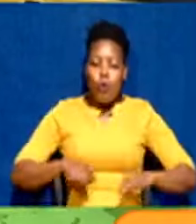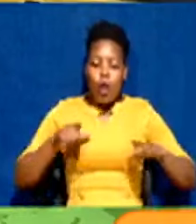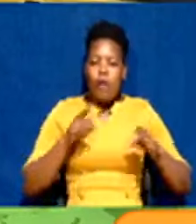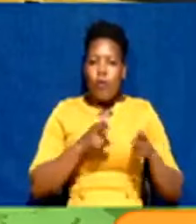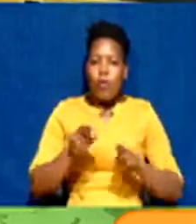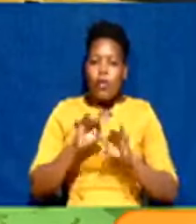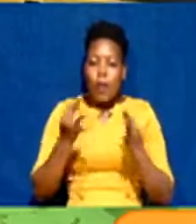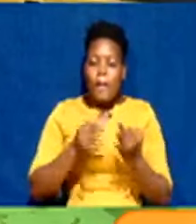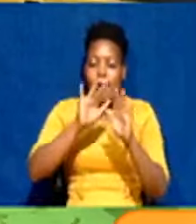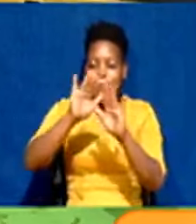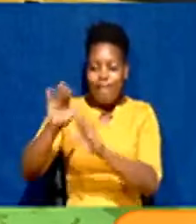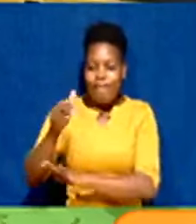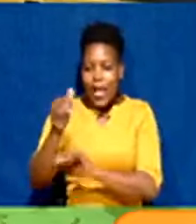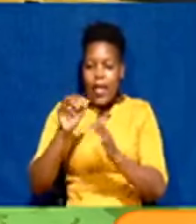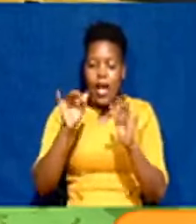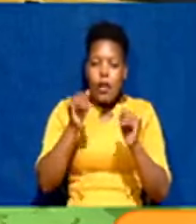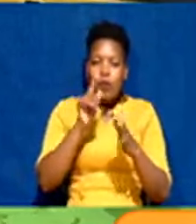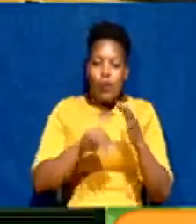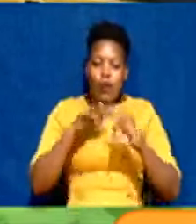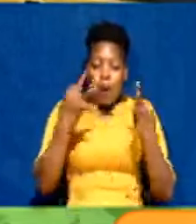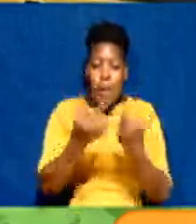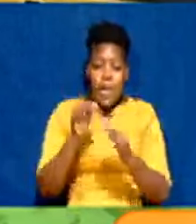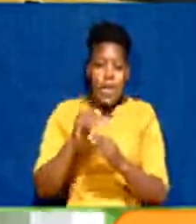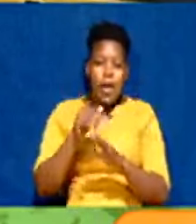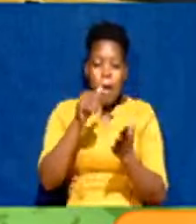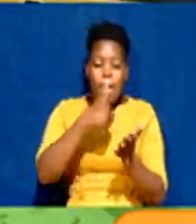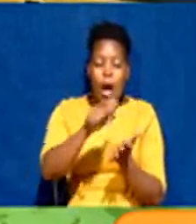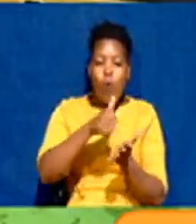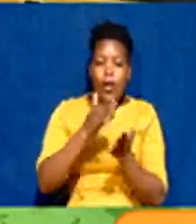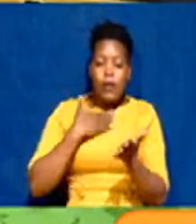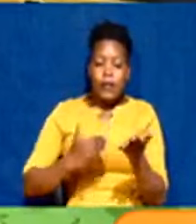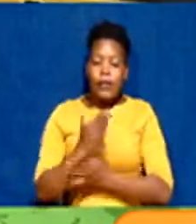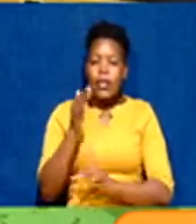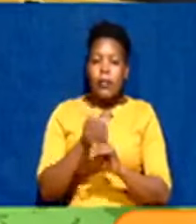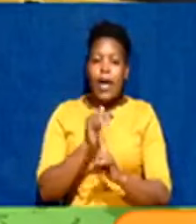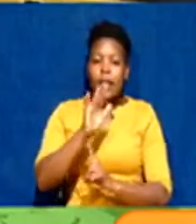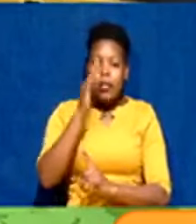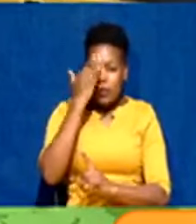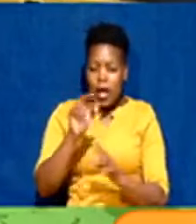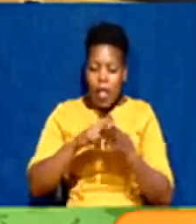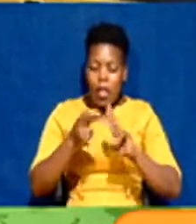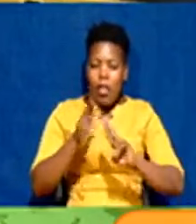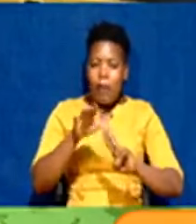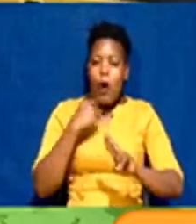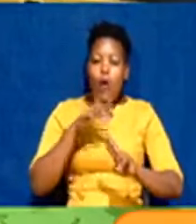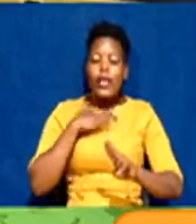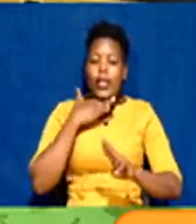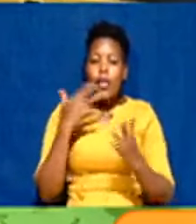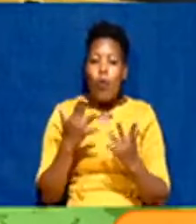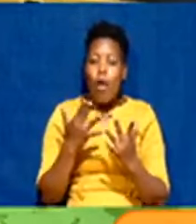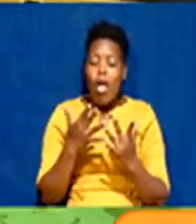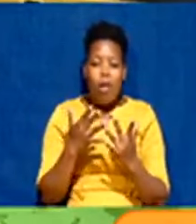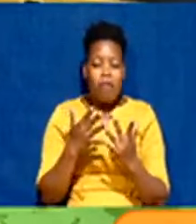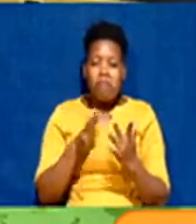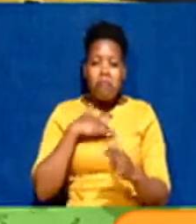Familia moja kutoka kijiji cha Angiluni, kaunti ya Makueni, inalilia haki ya jamaa yao aliyefariki katika njia